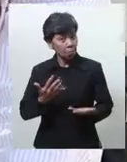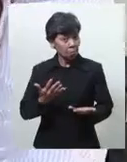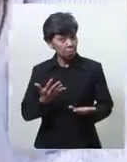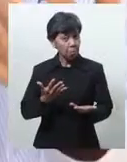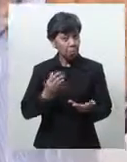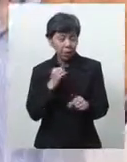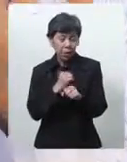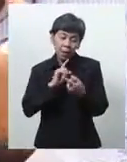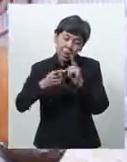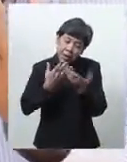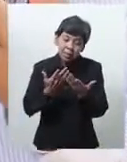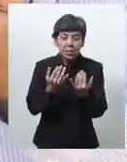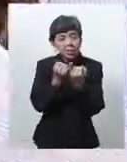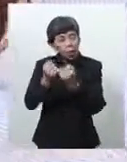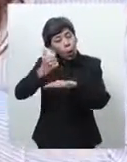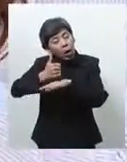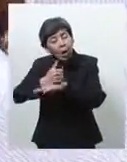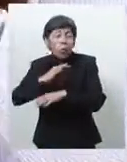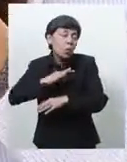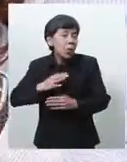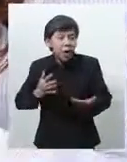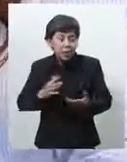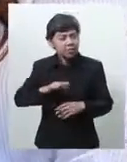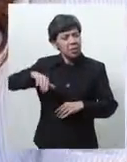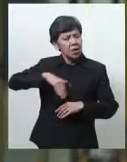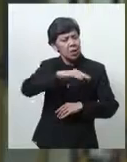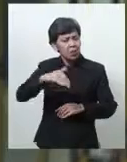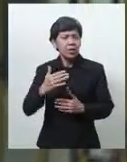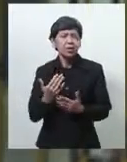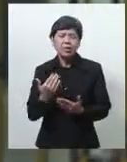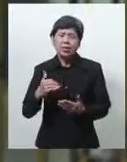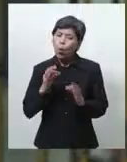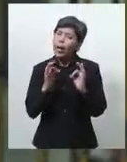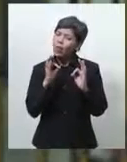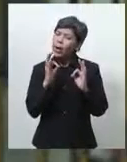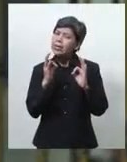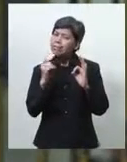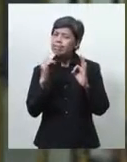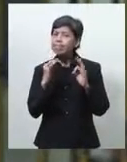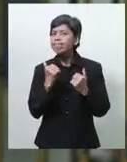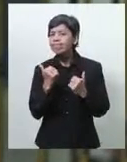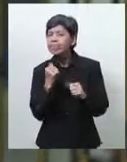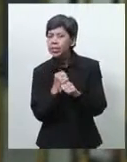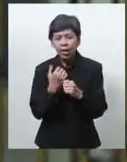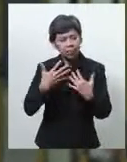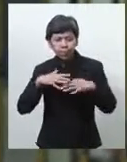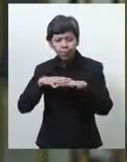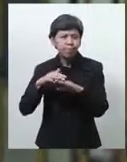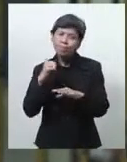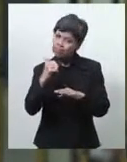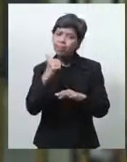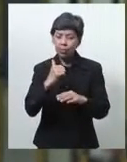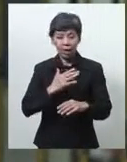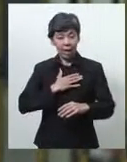างจากเพื่อนร่วมงานหรือว่าหัวหน้า ก็ทุกคนทุกวันนี้ทุกคนก็โอเคดีครับโอเคดีก็คือเข้าได้หม